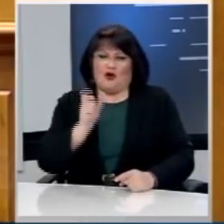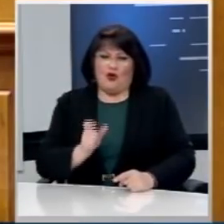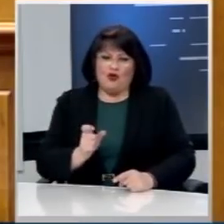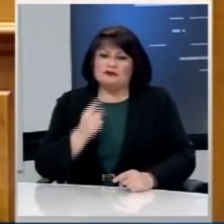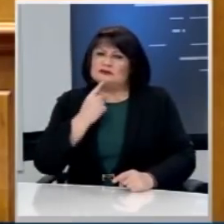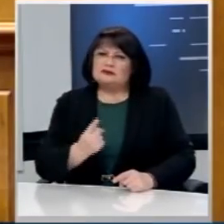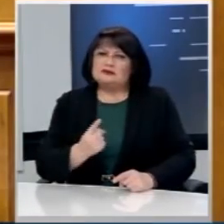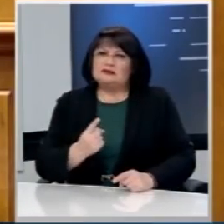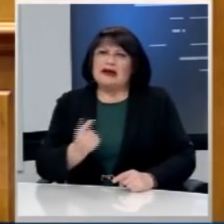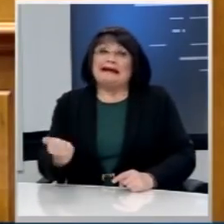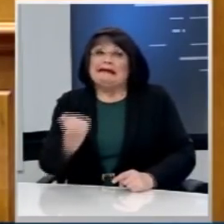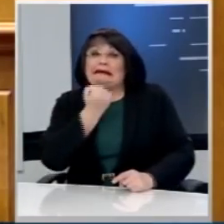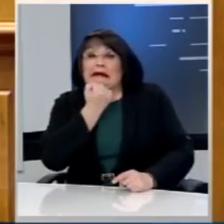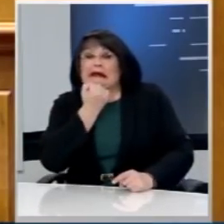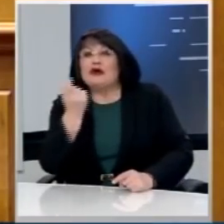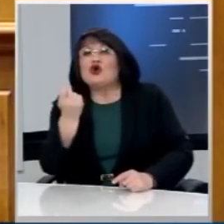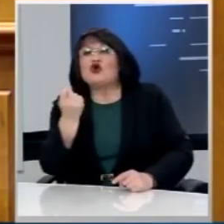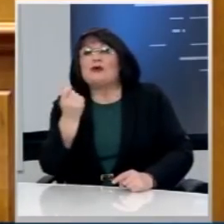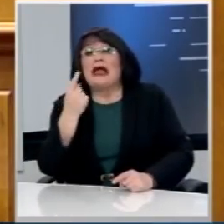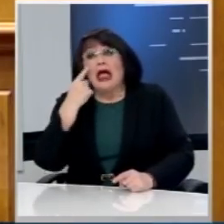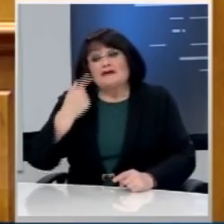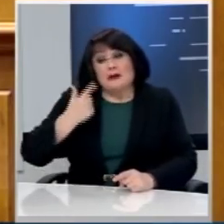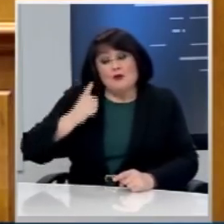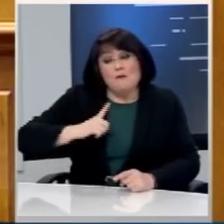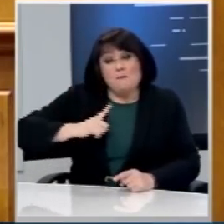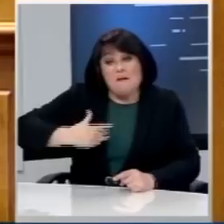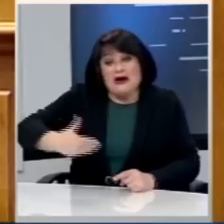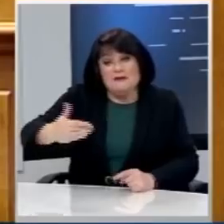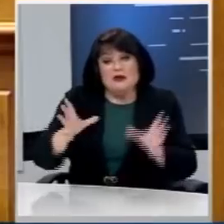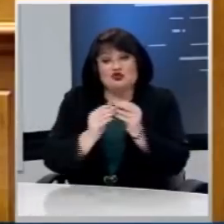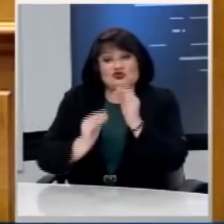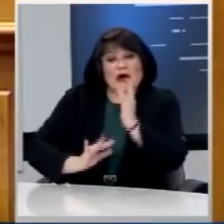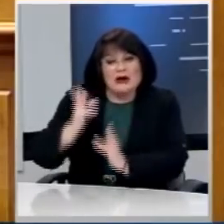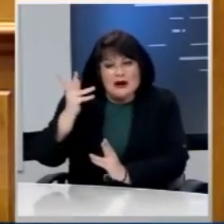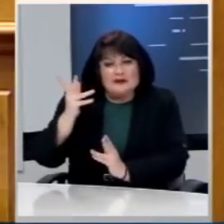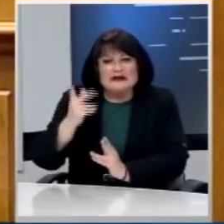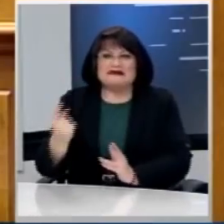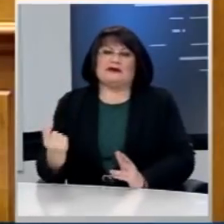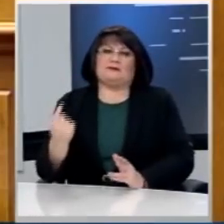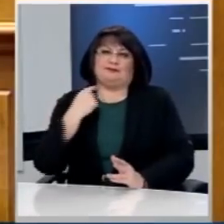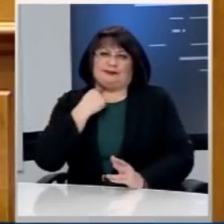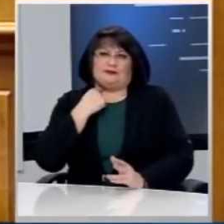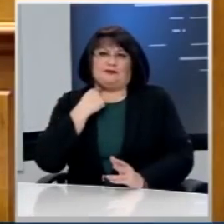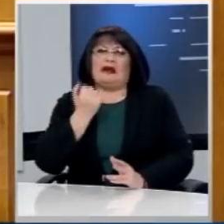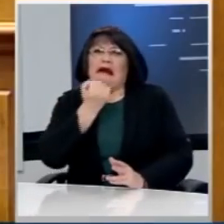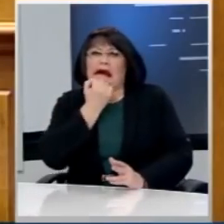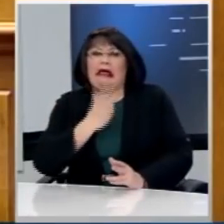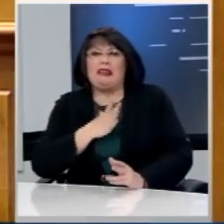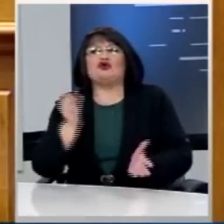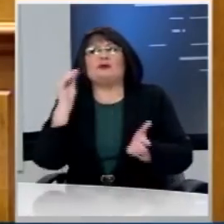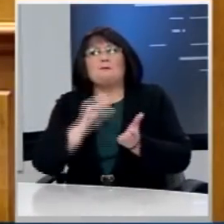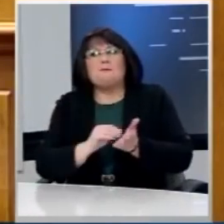πως μια αστοχία των οικονομικών προβλέψεων για την ανάπτυξη οδηγεί ευθέως σε